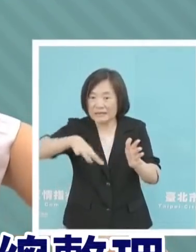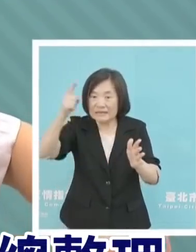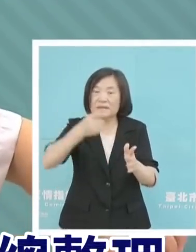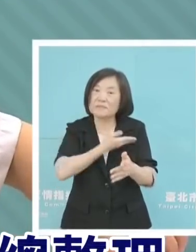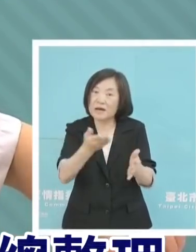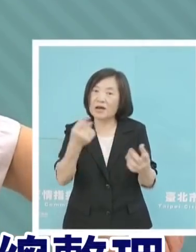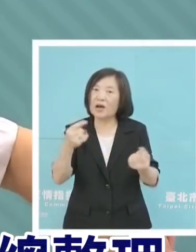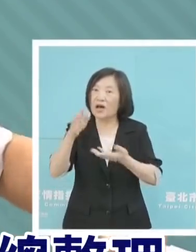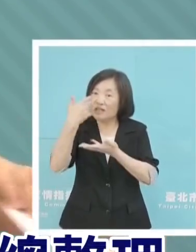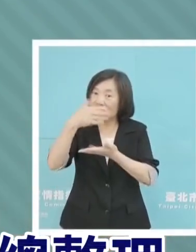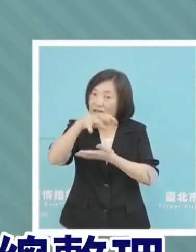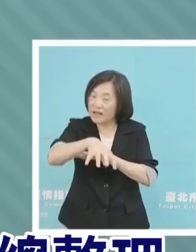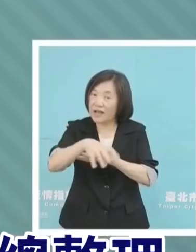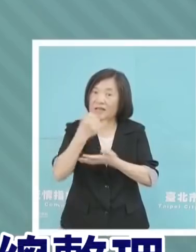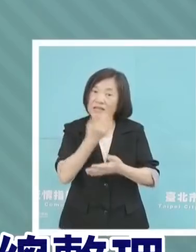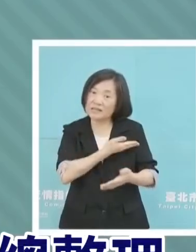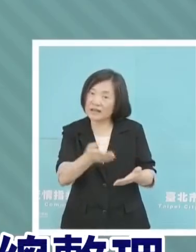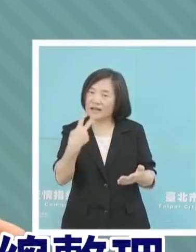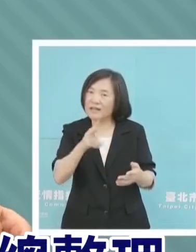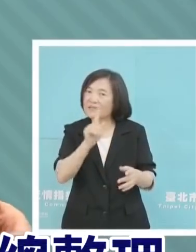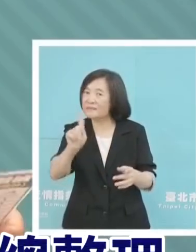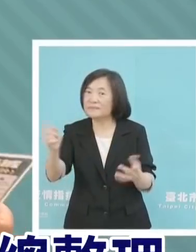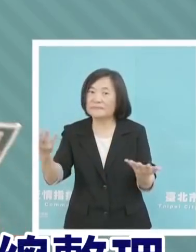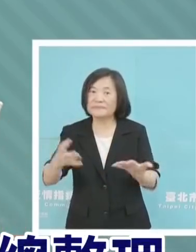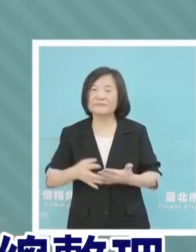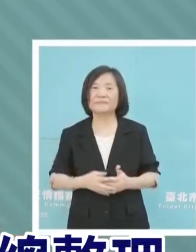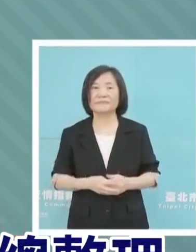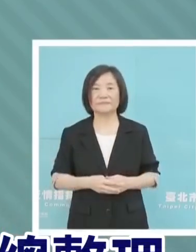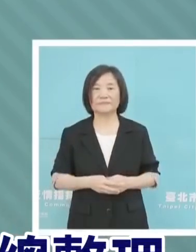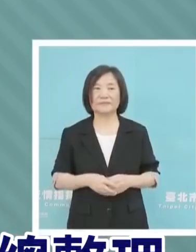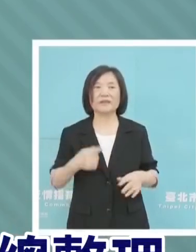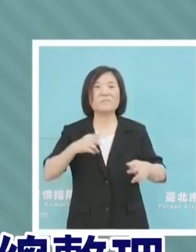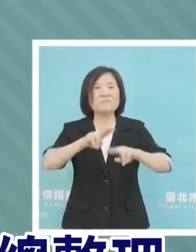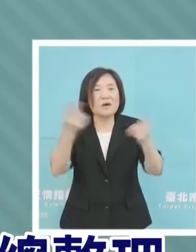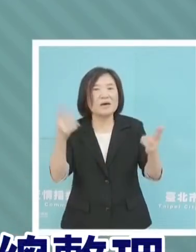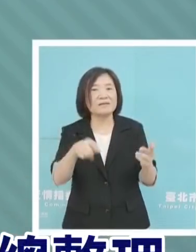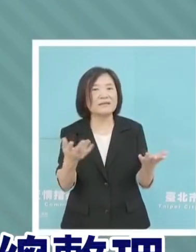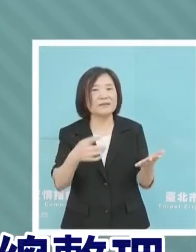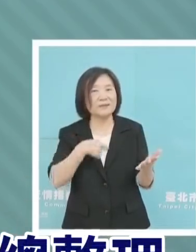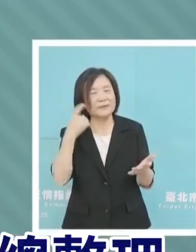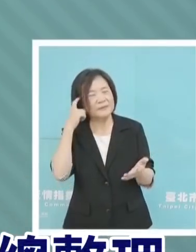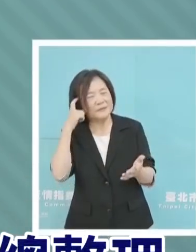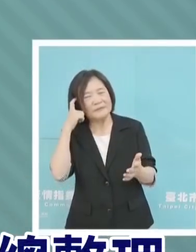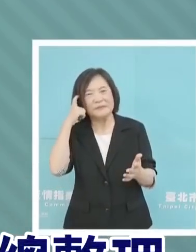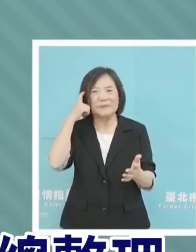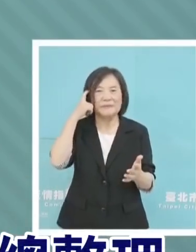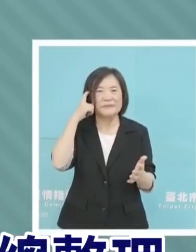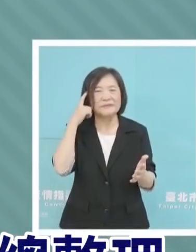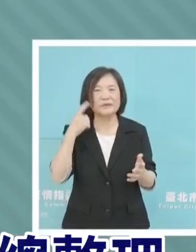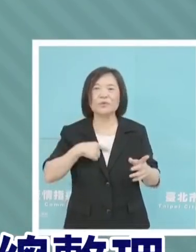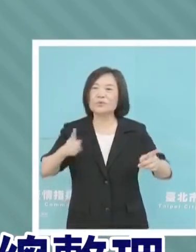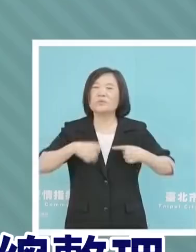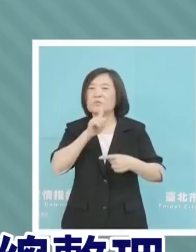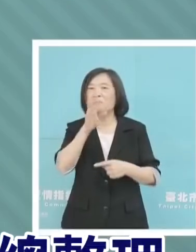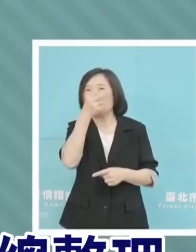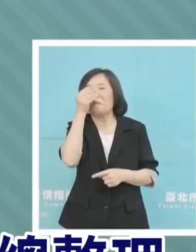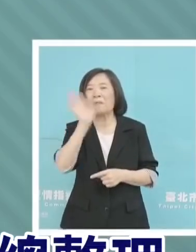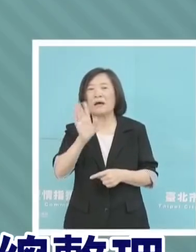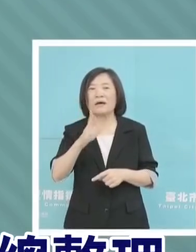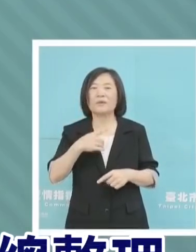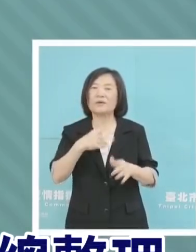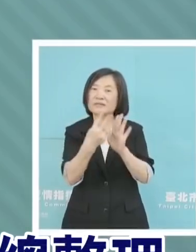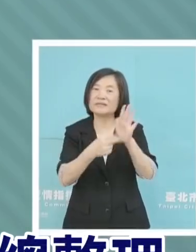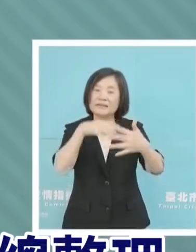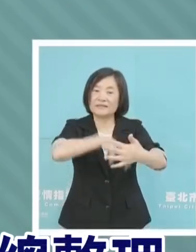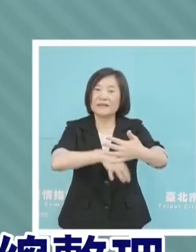来选项作为解封？ 其实解封这一题哦，我们还是想很久，你知道吗？我们不要随便讲啊，内湖区